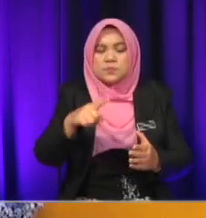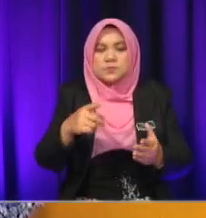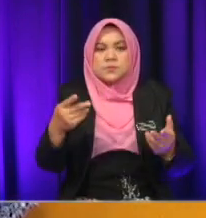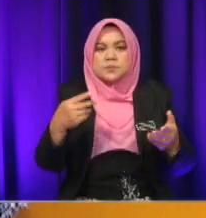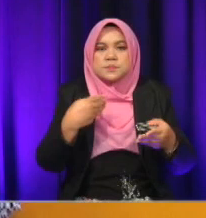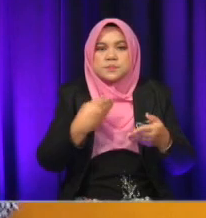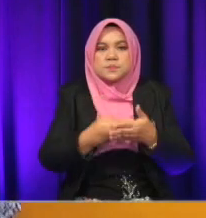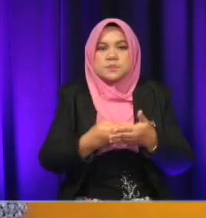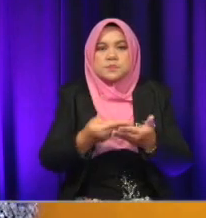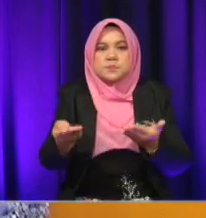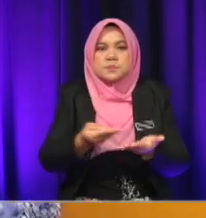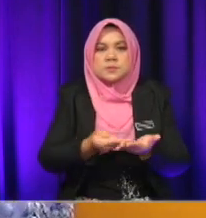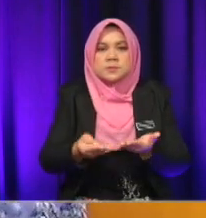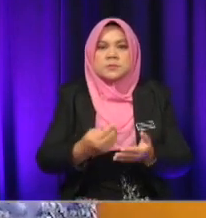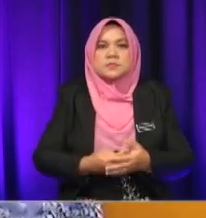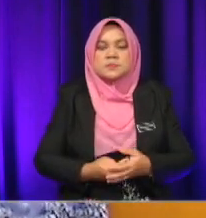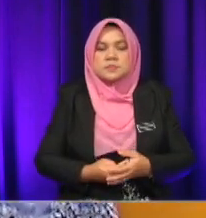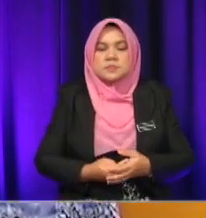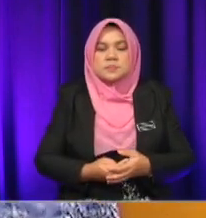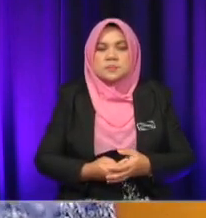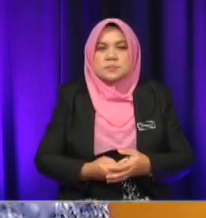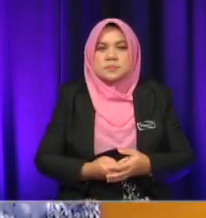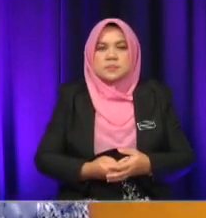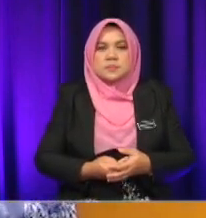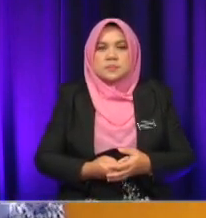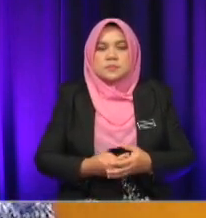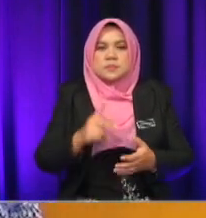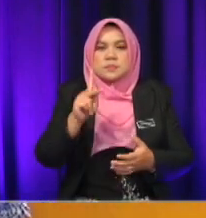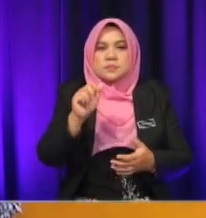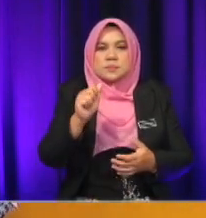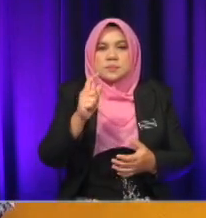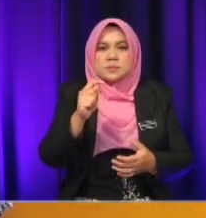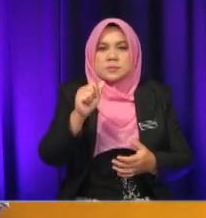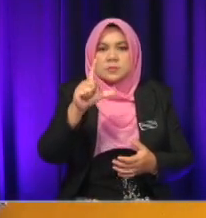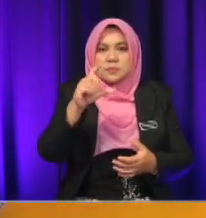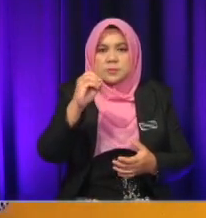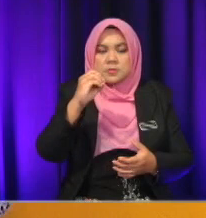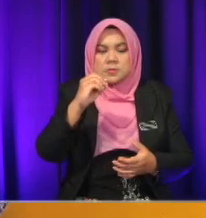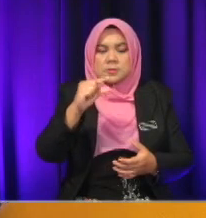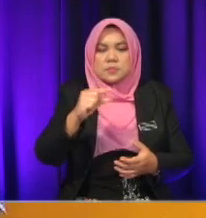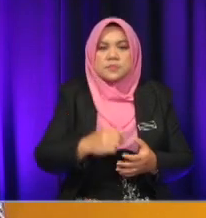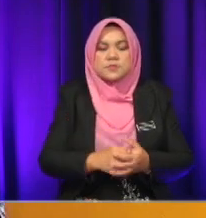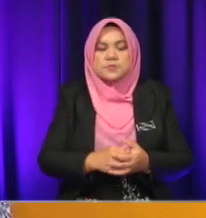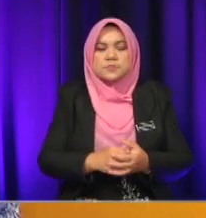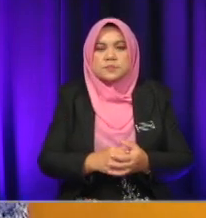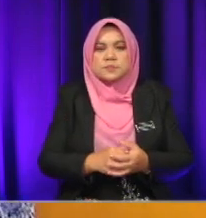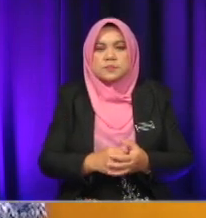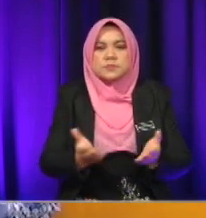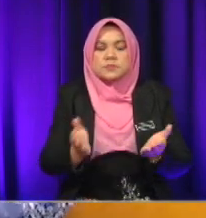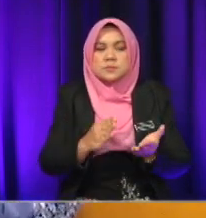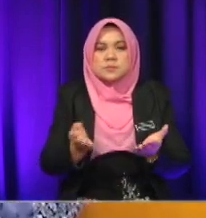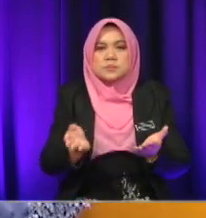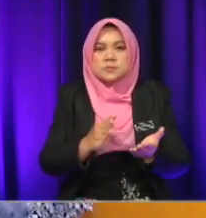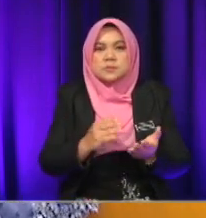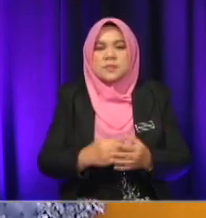singgah membeli. Betul juga. Kan? Okay. Dan juga katalog pun nak iklankan banyak sangat produk kan. Jadi dia buat dalam bentuk katalog.